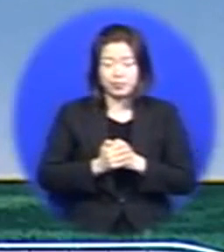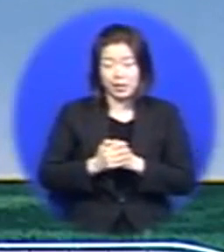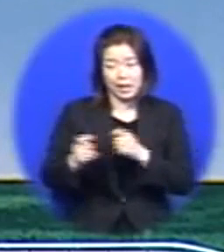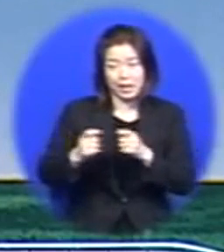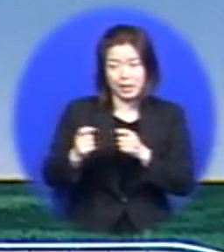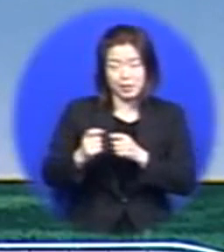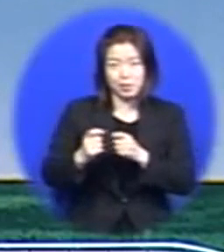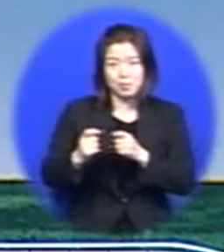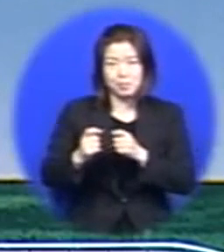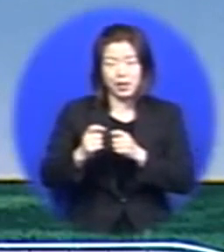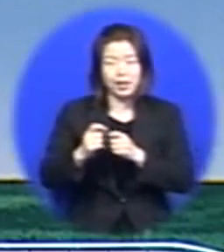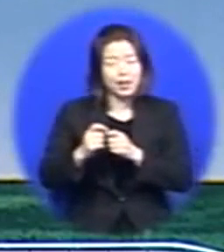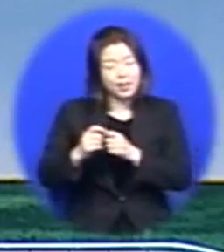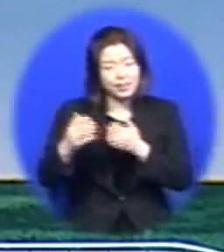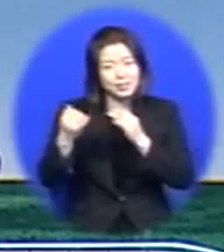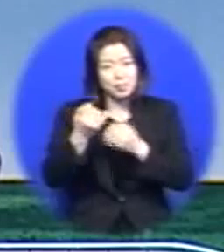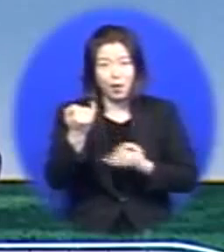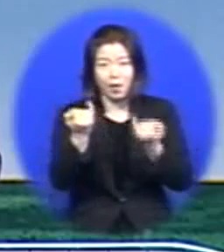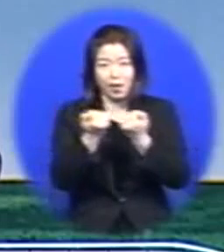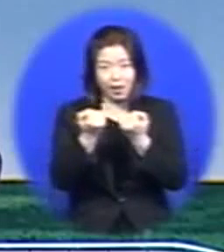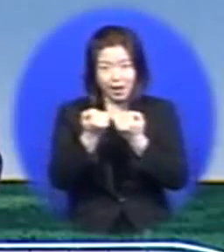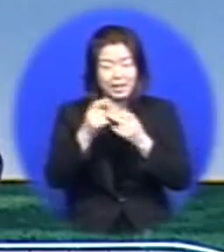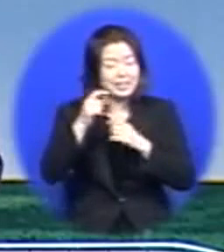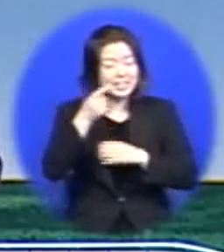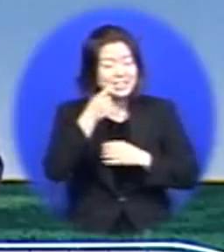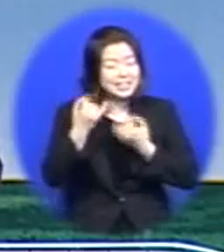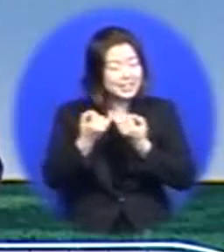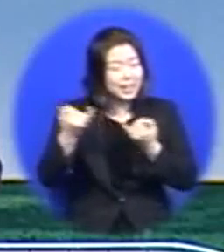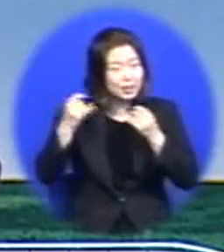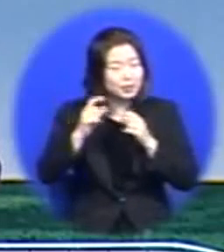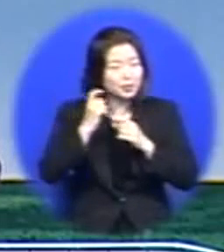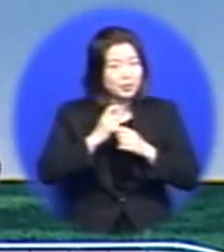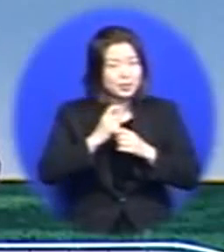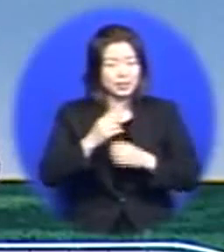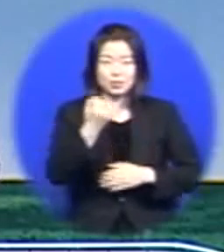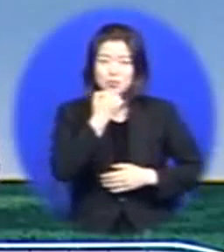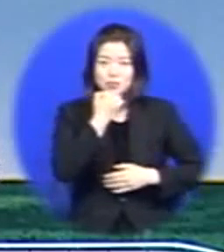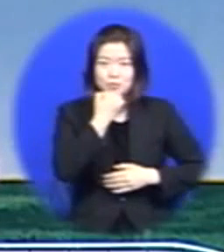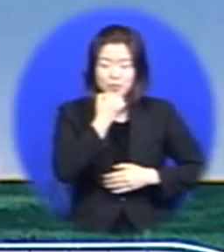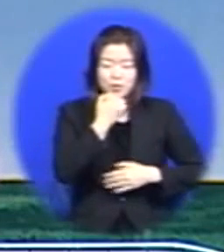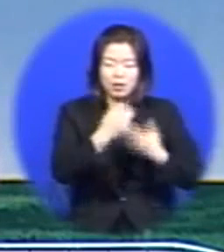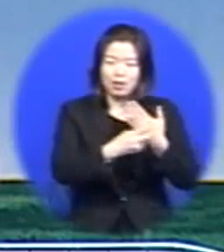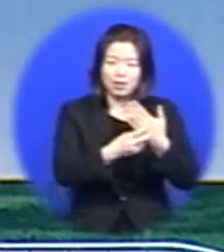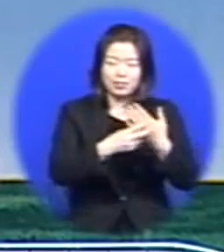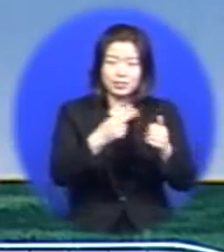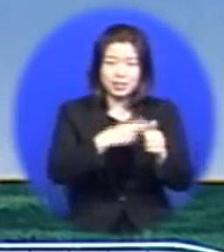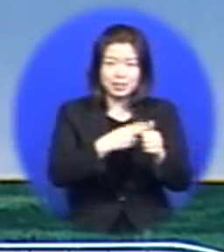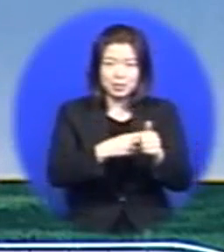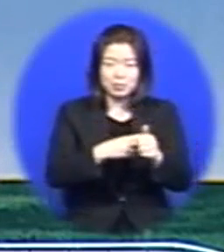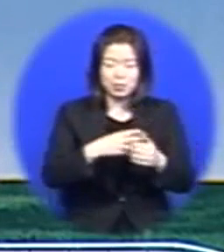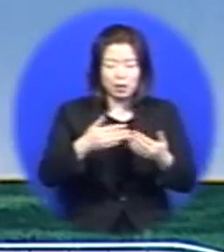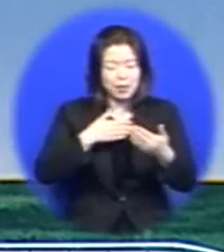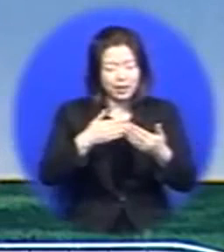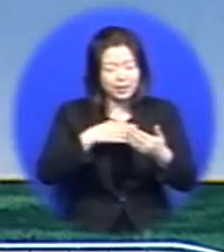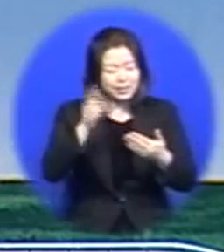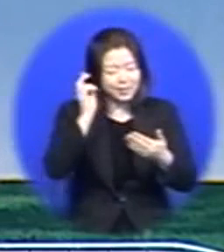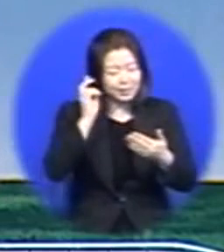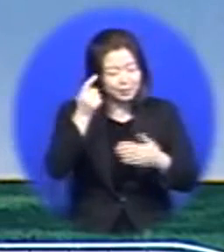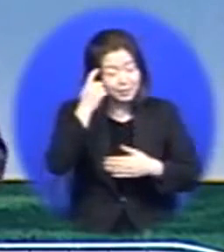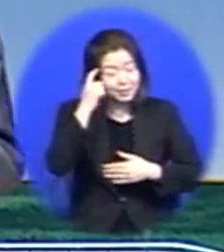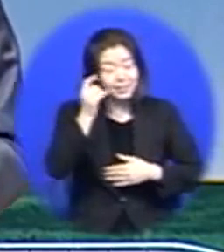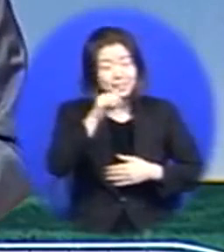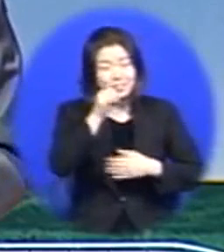옆에 있는 간호사는 아주 우스워 죽으려고 그러고 의사도 얼마나 긴장하면 그랬겠나 싶은 생각이